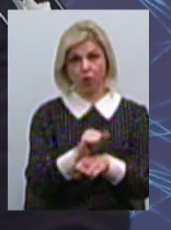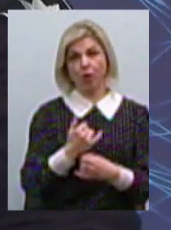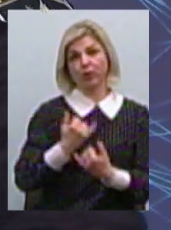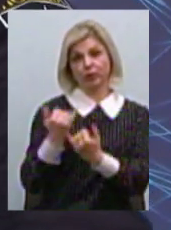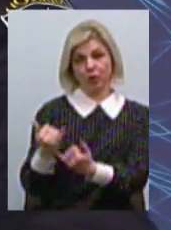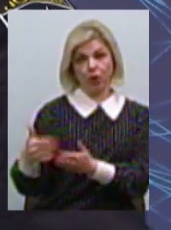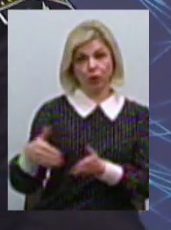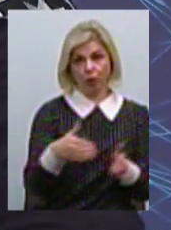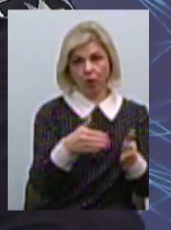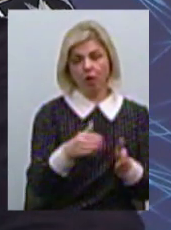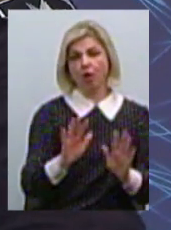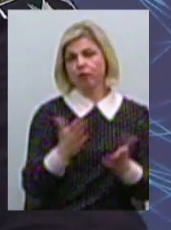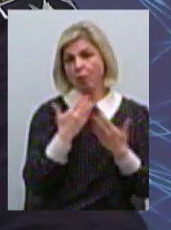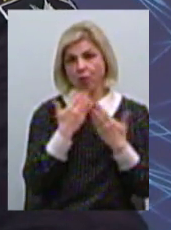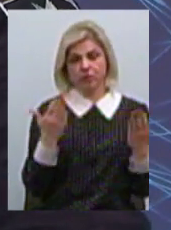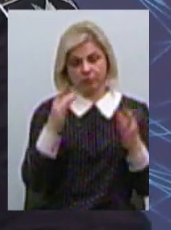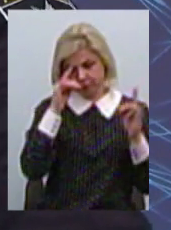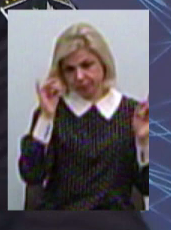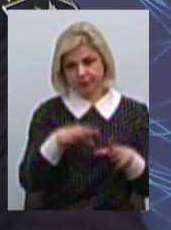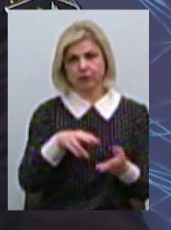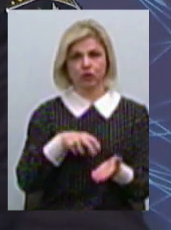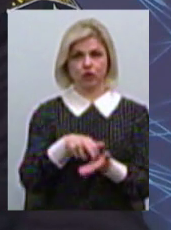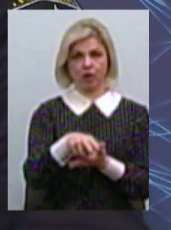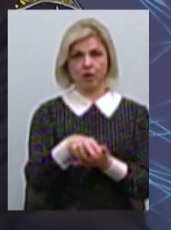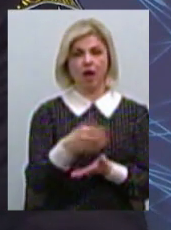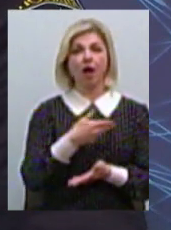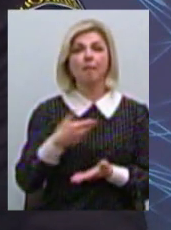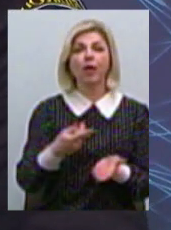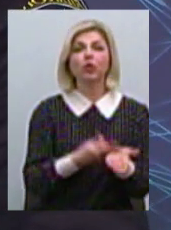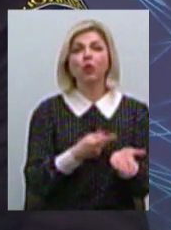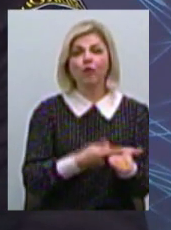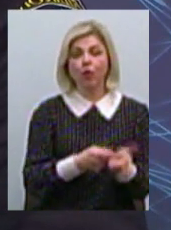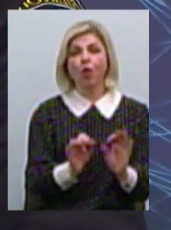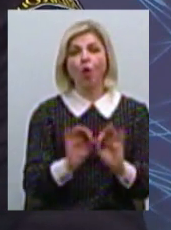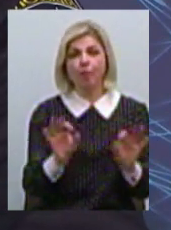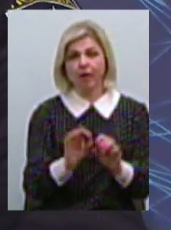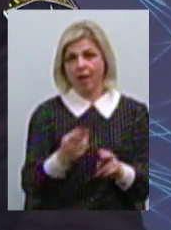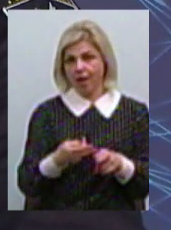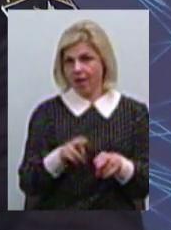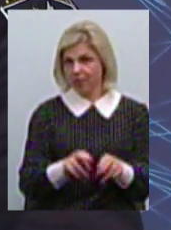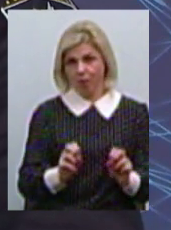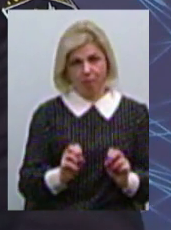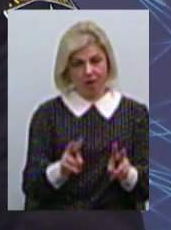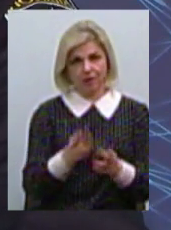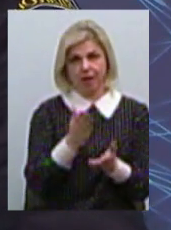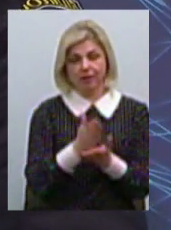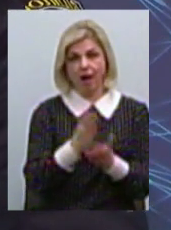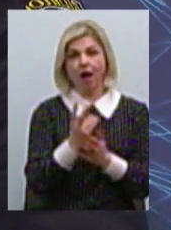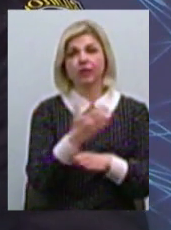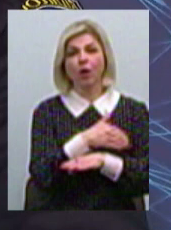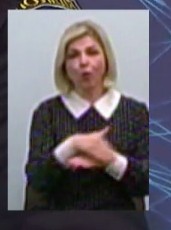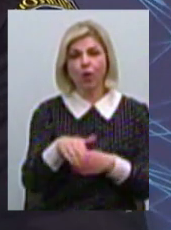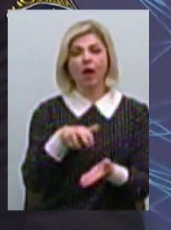в останній момент шагає на зебру. Ми це доводимо. Ми доводимо як дітям, що це небезпечно знаходитись на вулиці, переходити